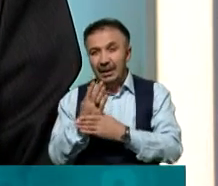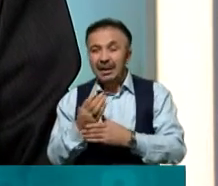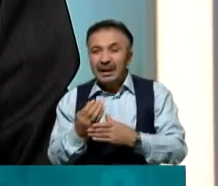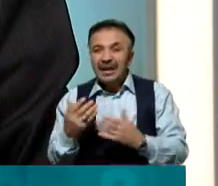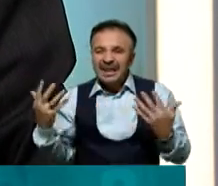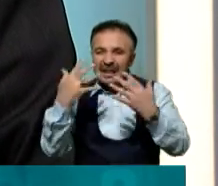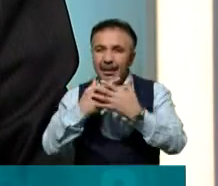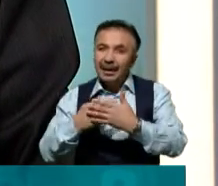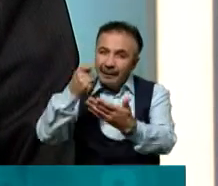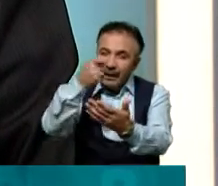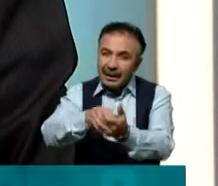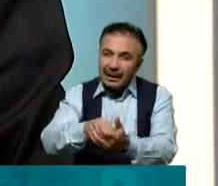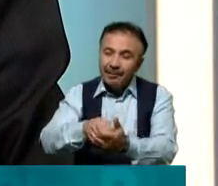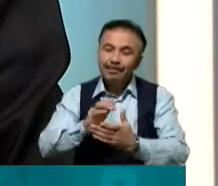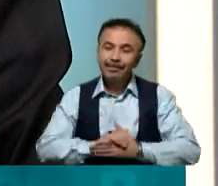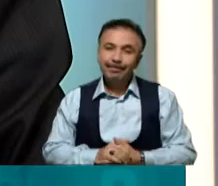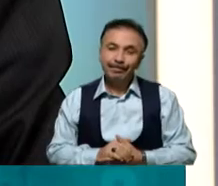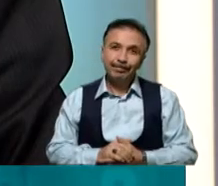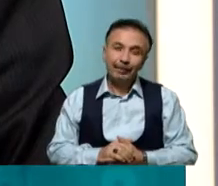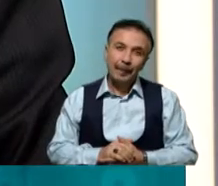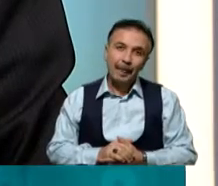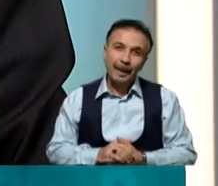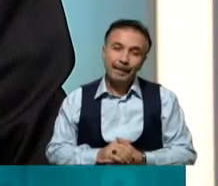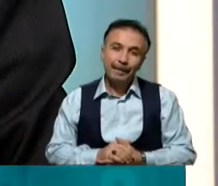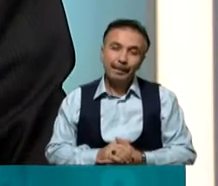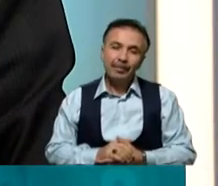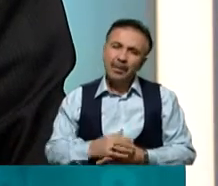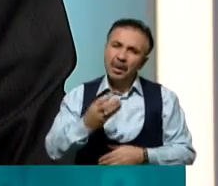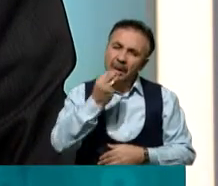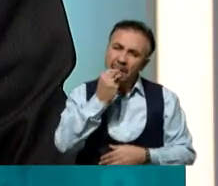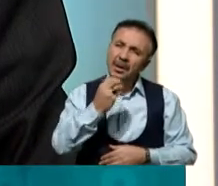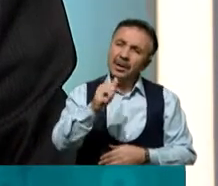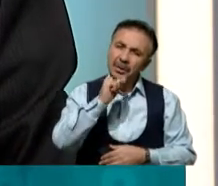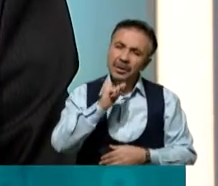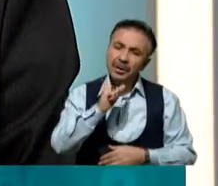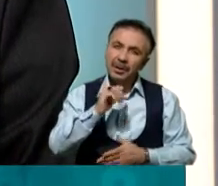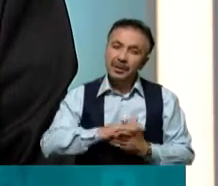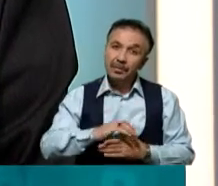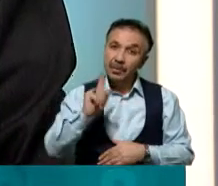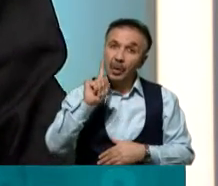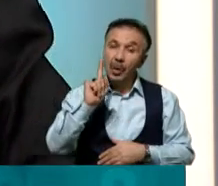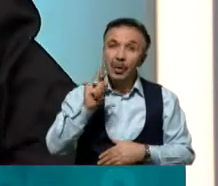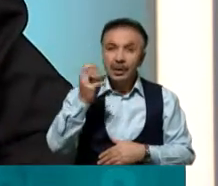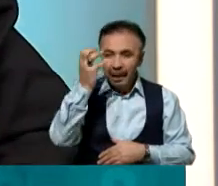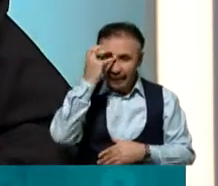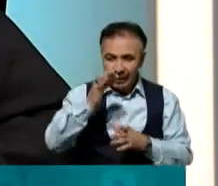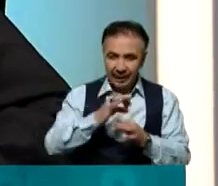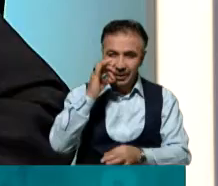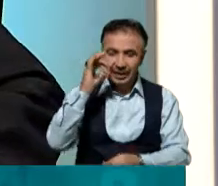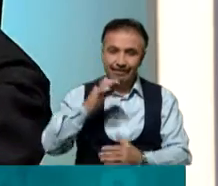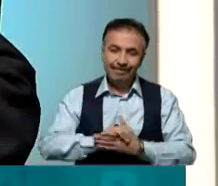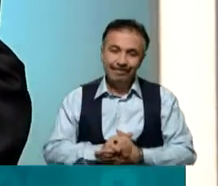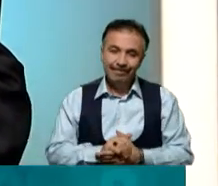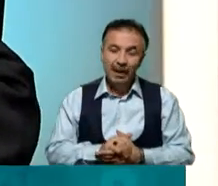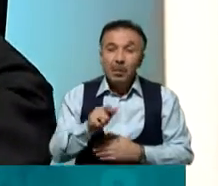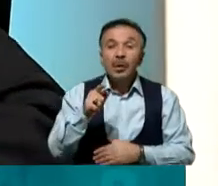bir fakiri 10 gün süreyle akşamlı sabahlı yedirecek, giydirecek. Hı hı. Eğer bunlara imkanı yoksa